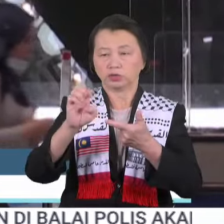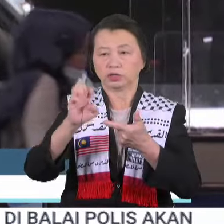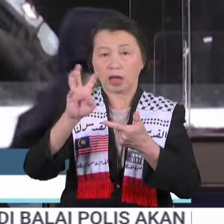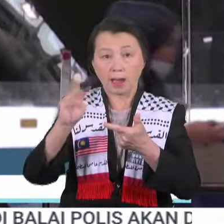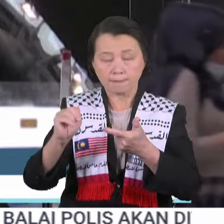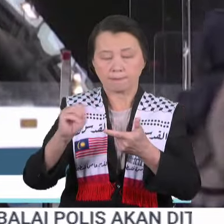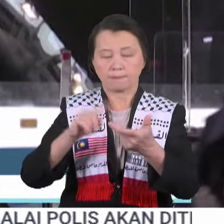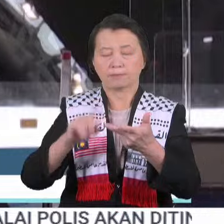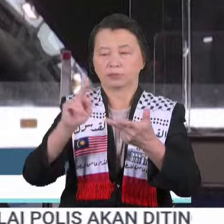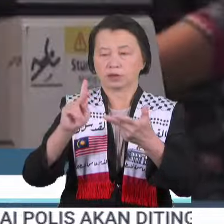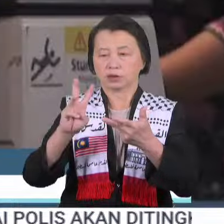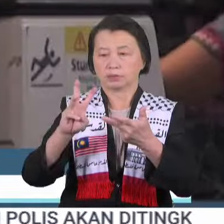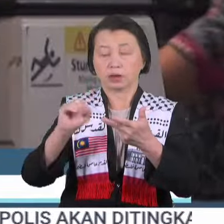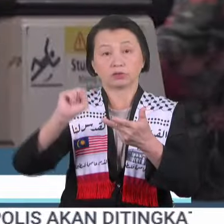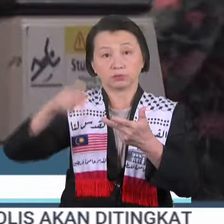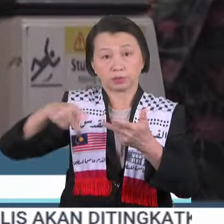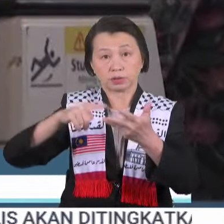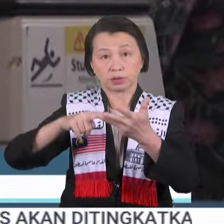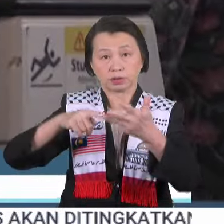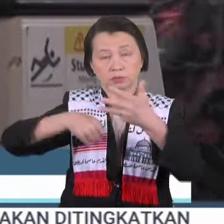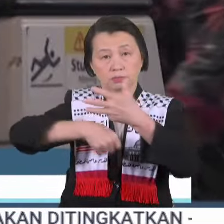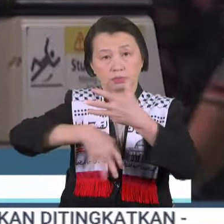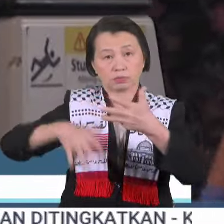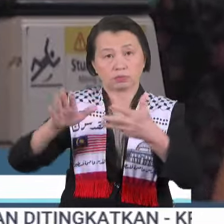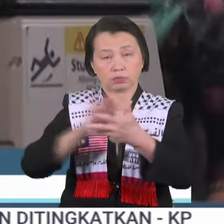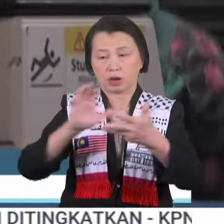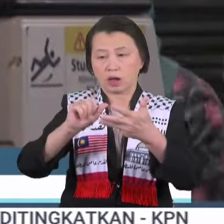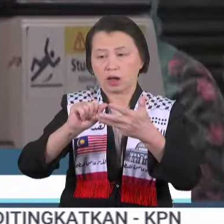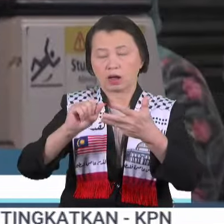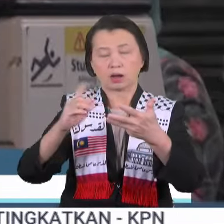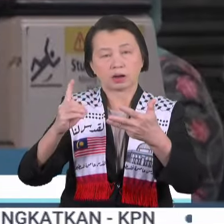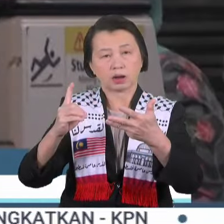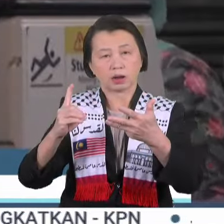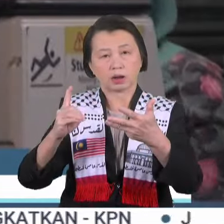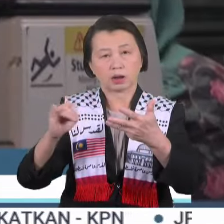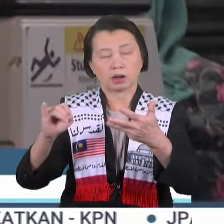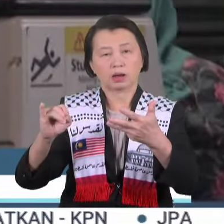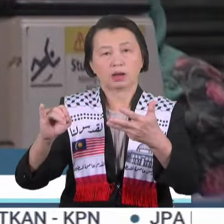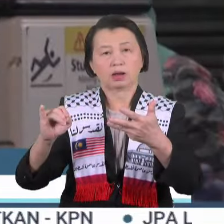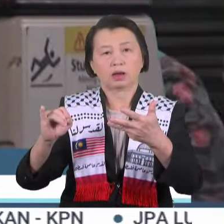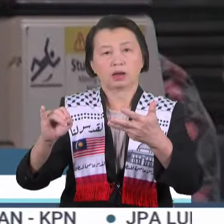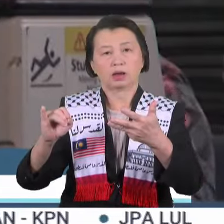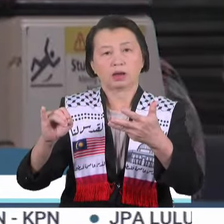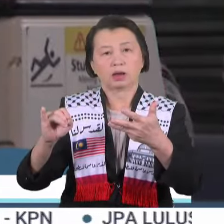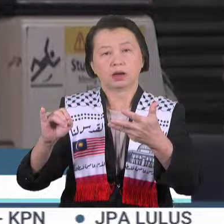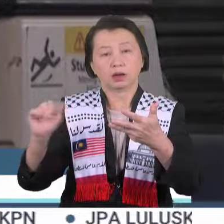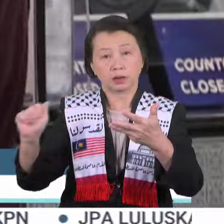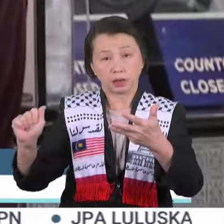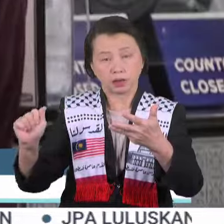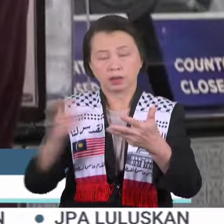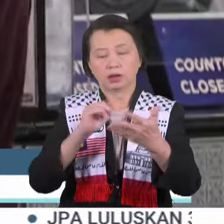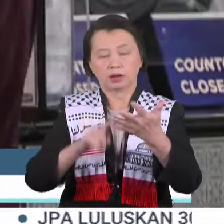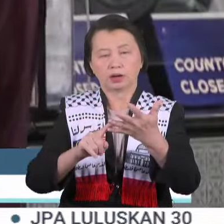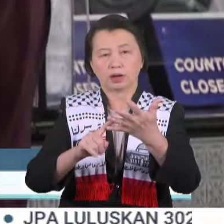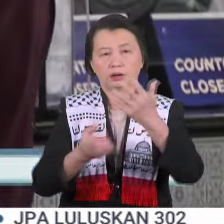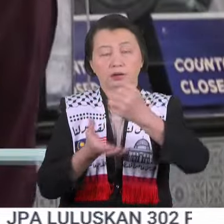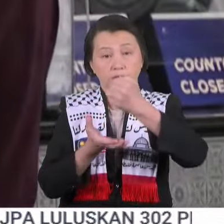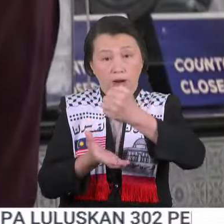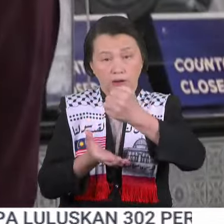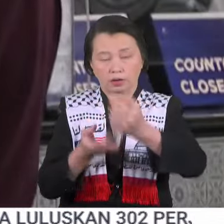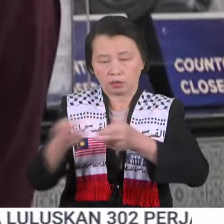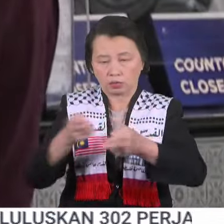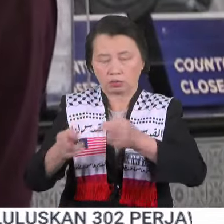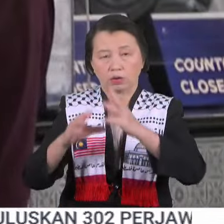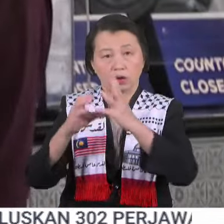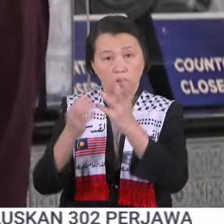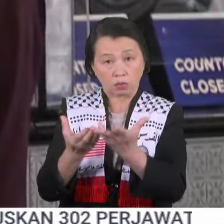Group Berhad, KWSP, anak syarikat milik penuh Abu Dhabi Investment Authority ADIA dan dana yang diuruskan